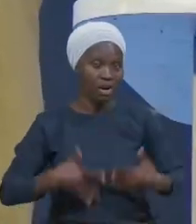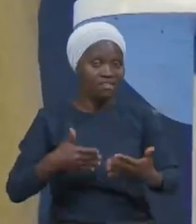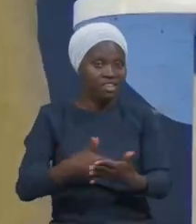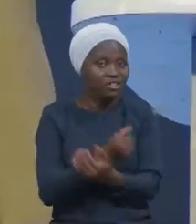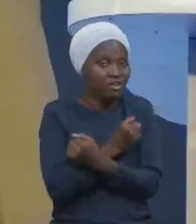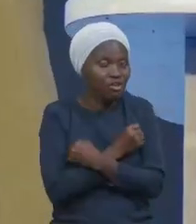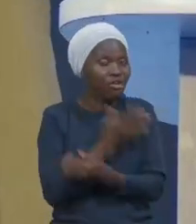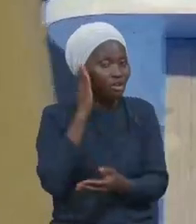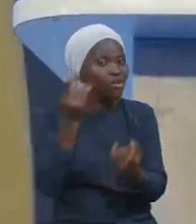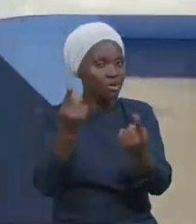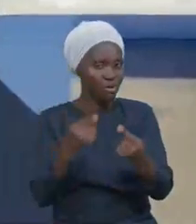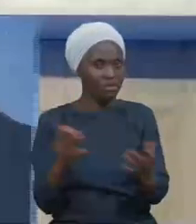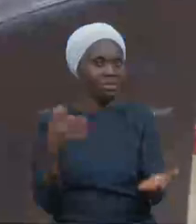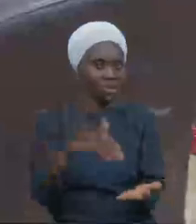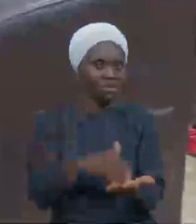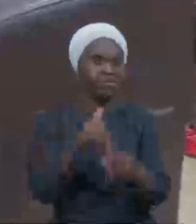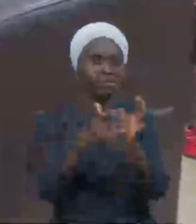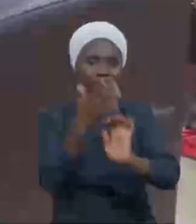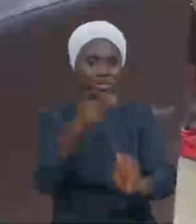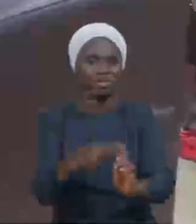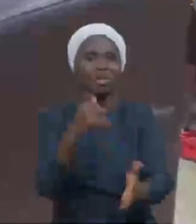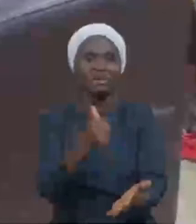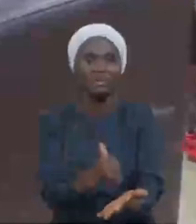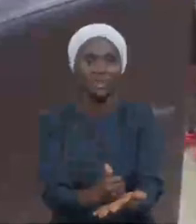viendra au nom de Jésus.